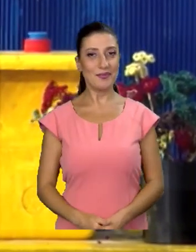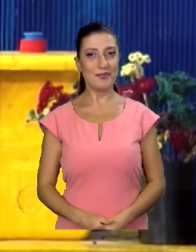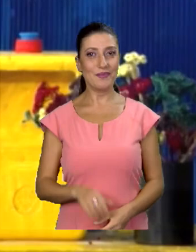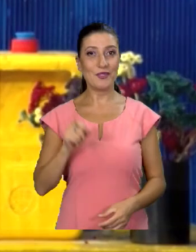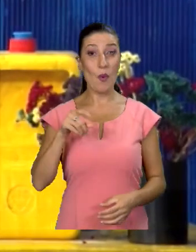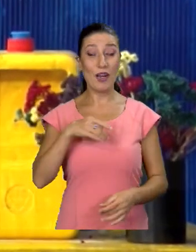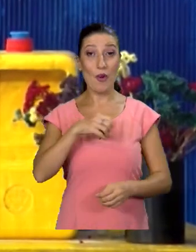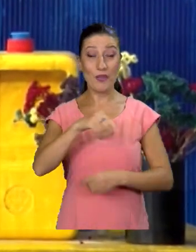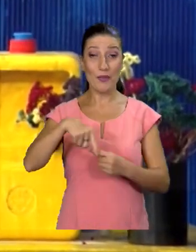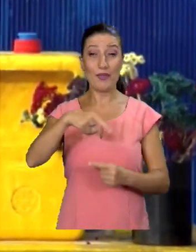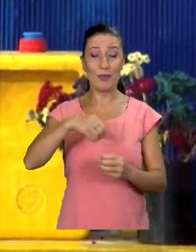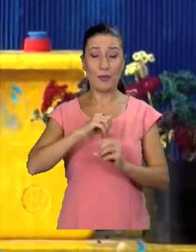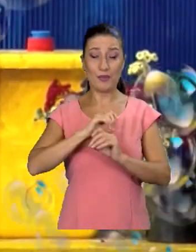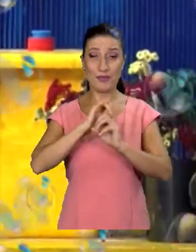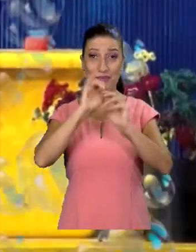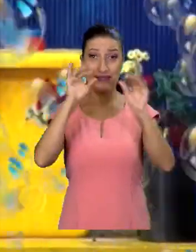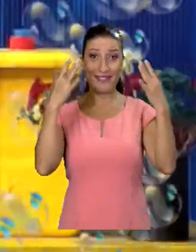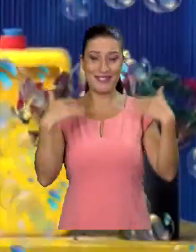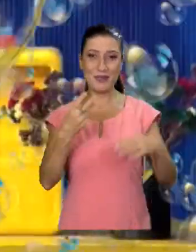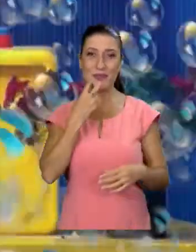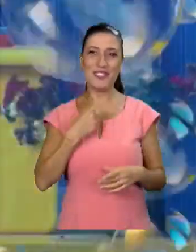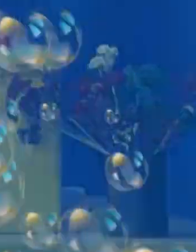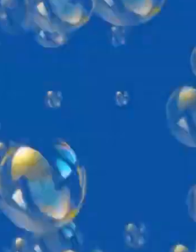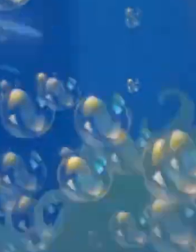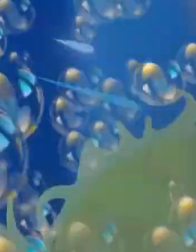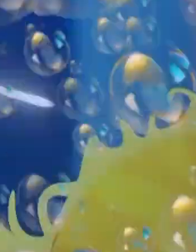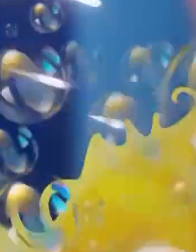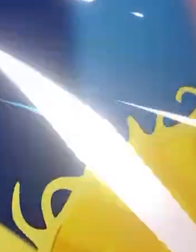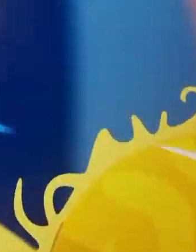հոպլա, հոպլա, հոպլա, հոպլա, հոպլա, մուլտֆիլմը պատրաստվում է։